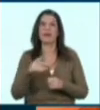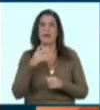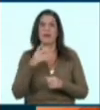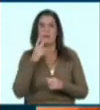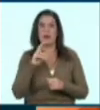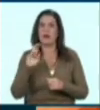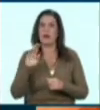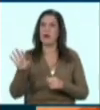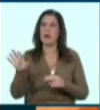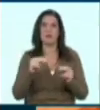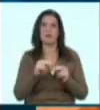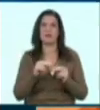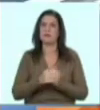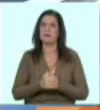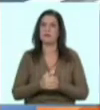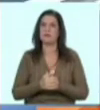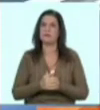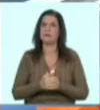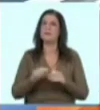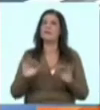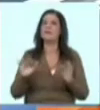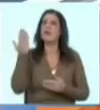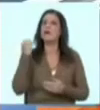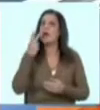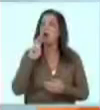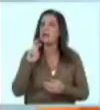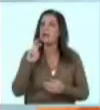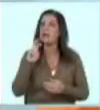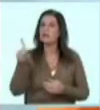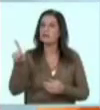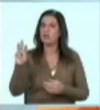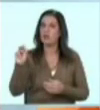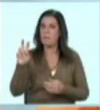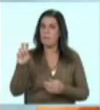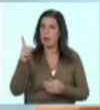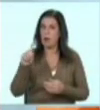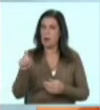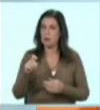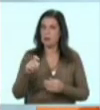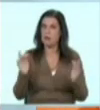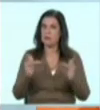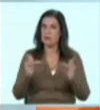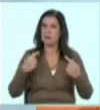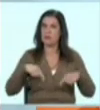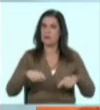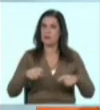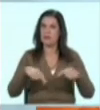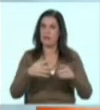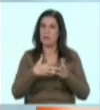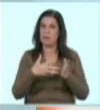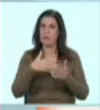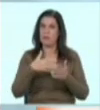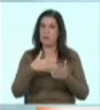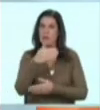אתה מאשר את זה, מיקי? אני באמת שואל את עצמי, מה היה עדיף? כן. שאבי מעוז יהיה באופוזיציה, כיושב ראש הוועדה לביקורת המדינה וחבר בוועדה למינוי